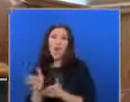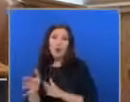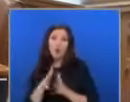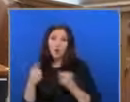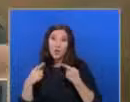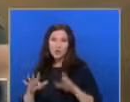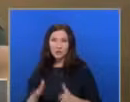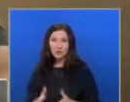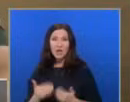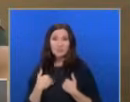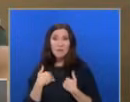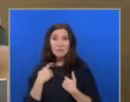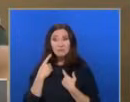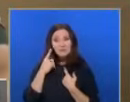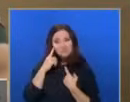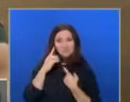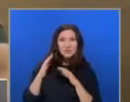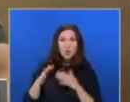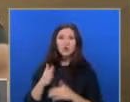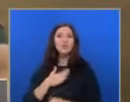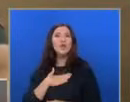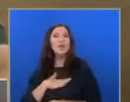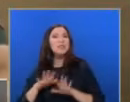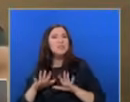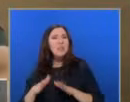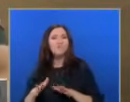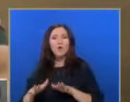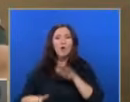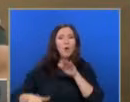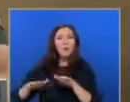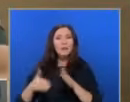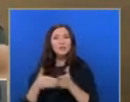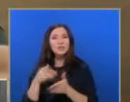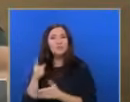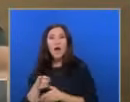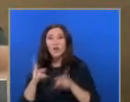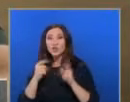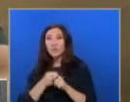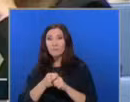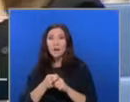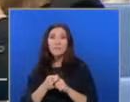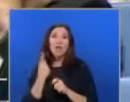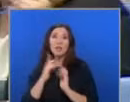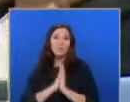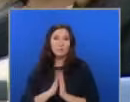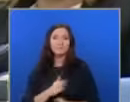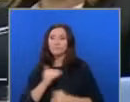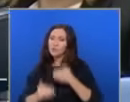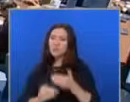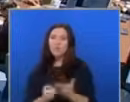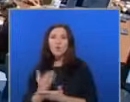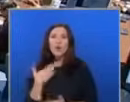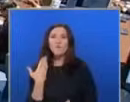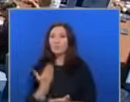хората други неща. Мен ми се стори, че има някакво разколебаване, затова реших да направим един молебен. Последвало